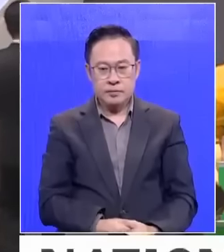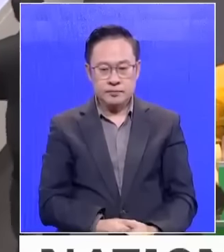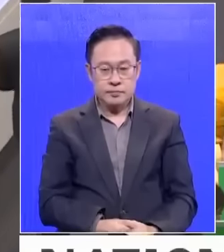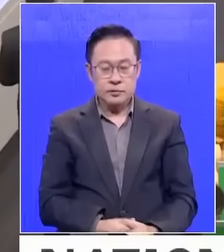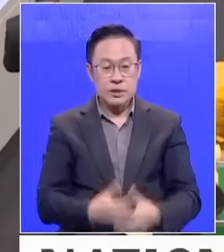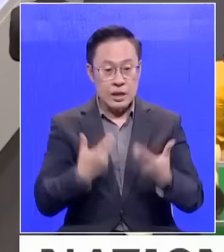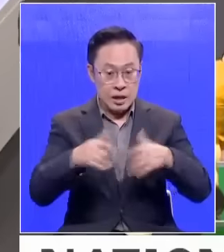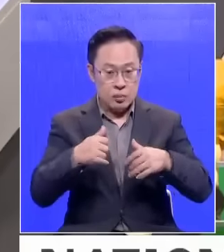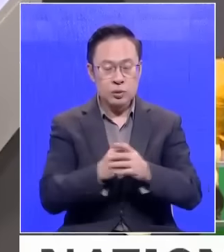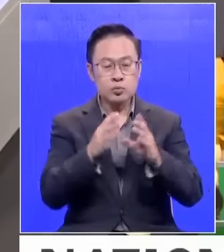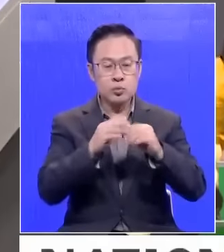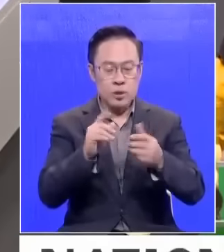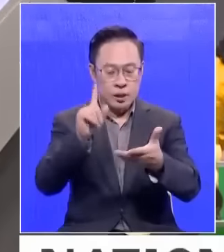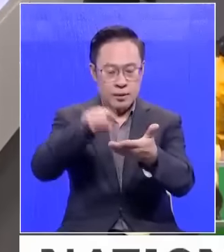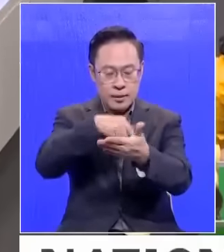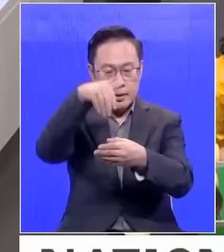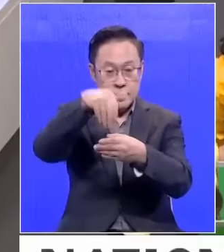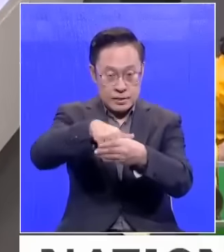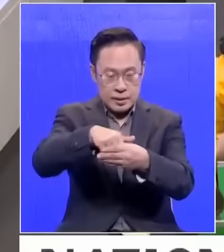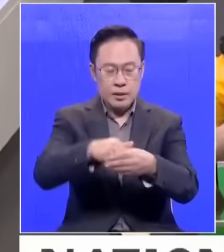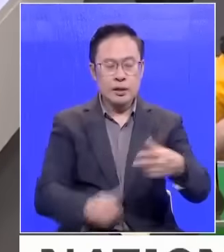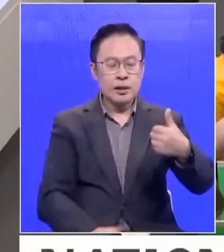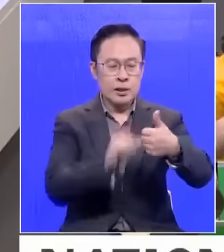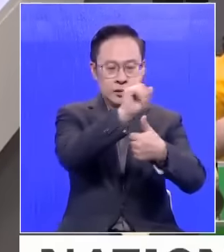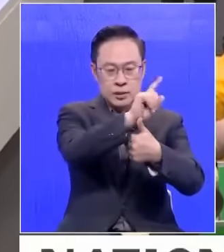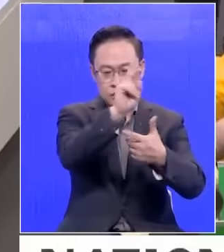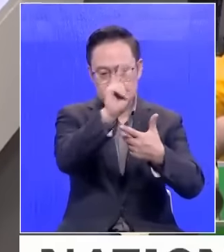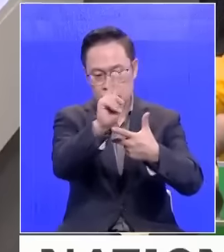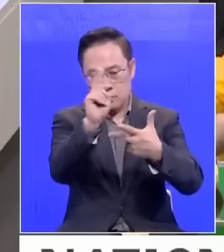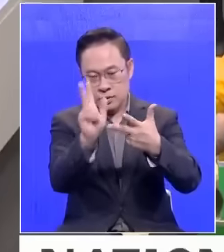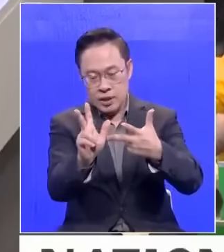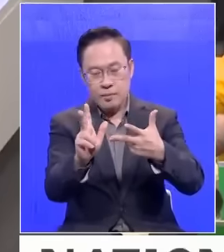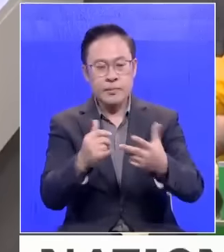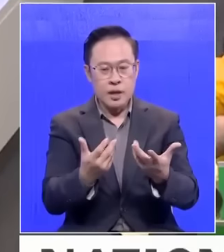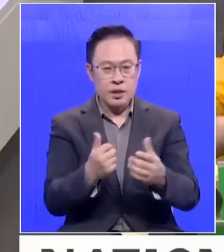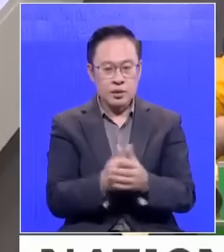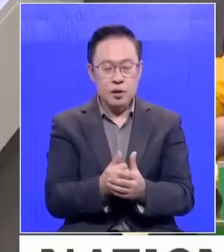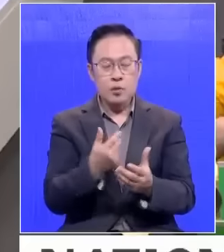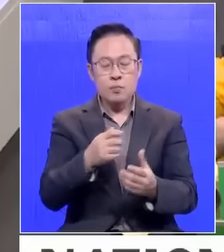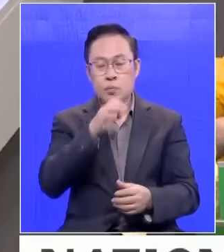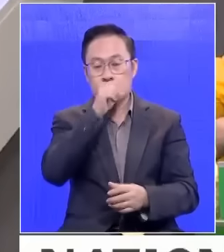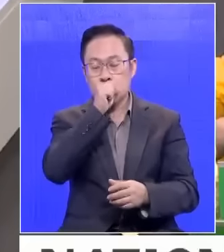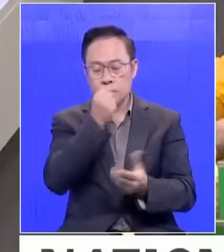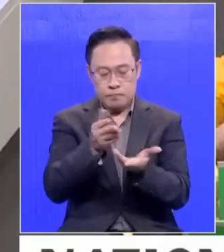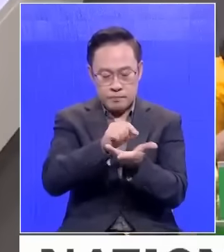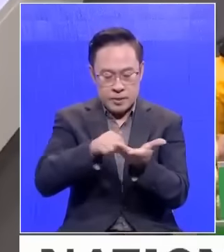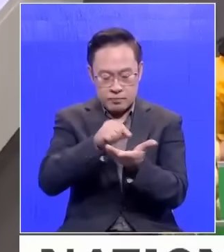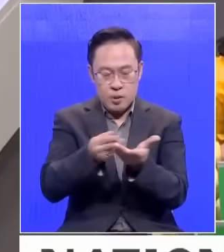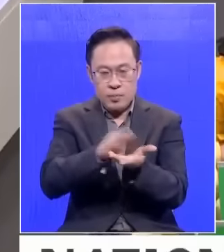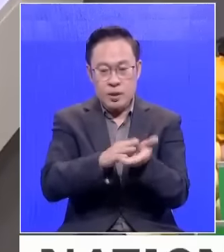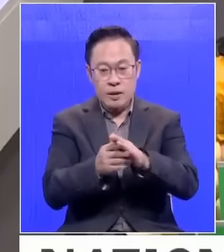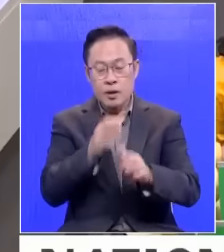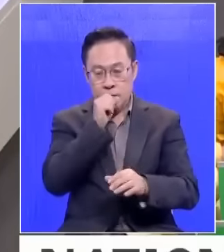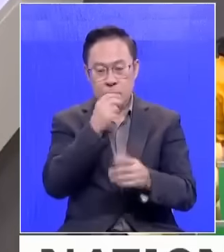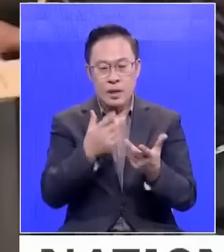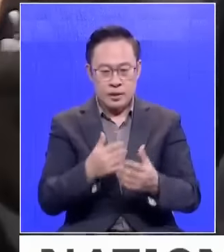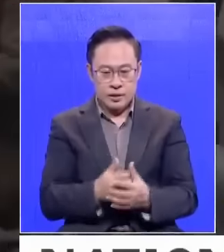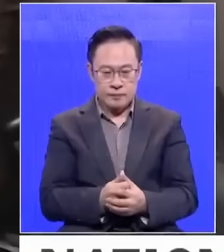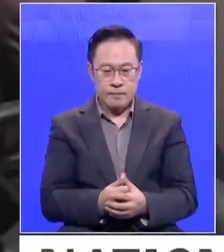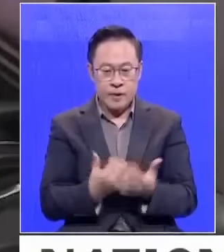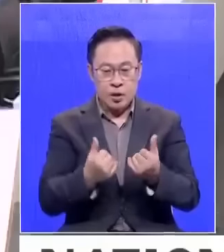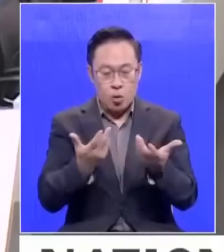จากนั้นครับที่ประชุมก็ได้เข้าสู่ขั้นตอนของการลงคะแนนนะครับโดยเป็นการลงมติแบบลับเข้าคูหาซึ่งผลคะแนนการเห็นชอบบุคคลให้ด